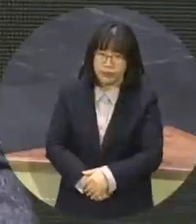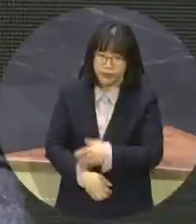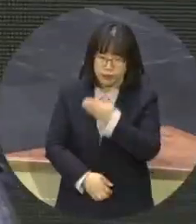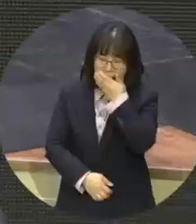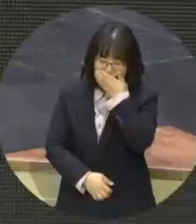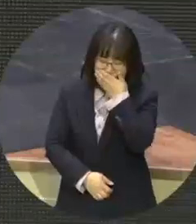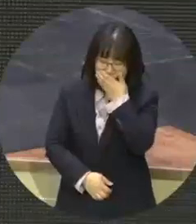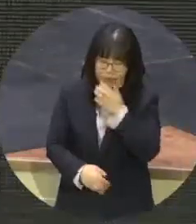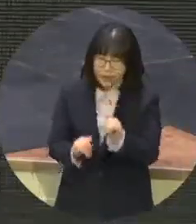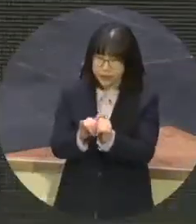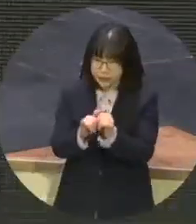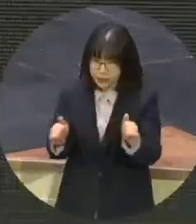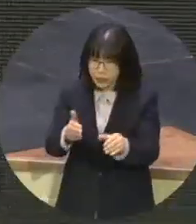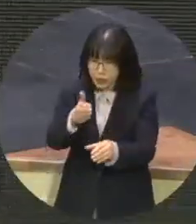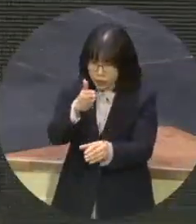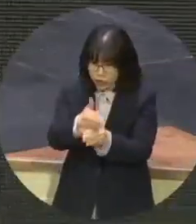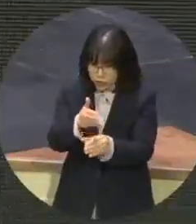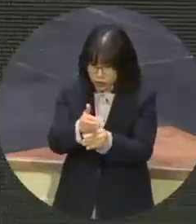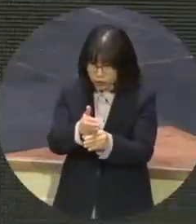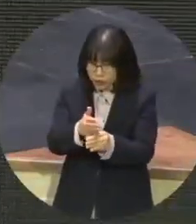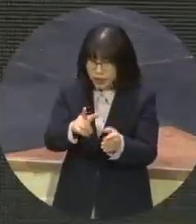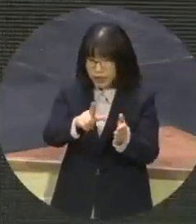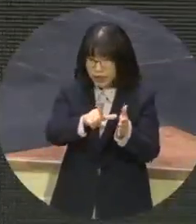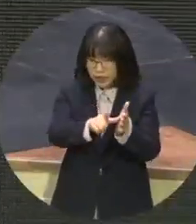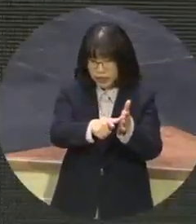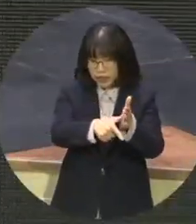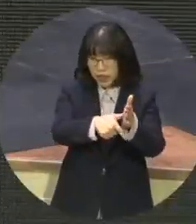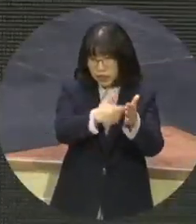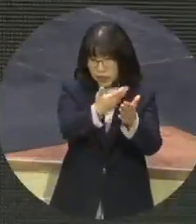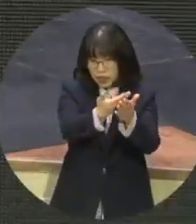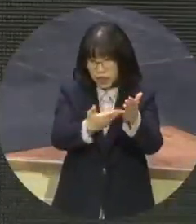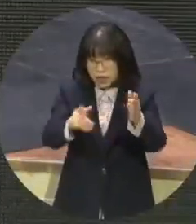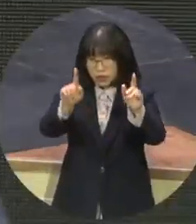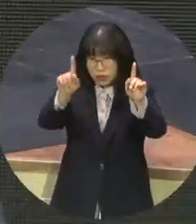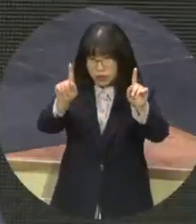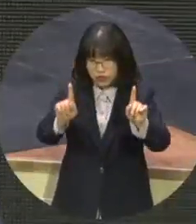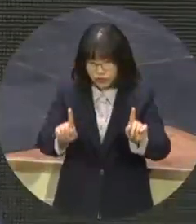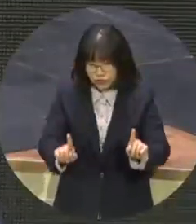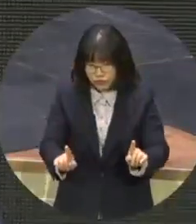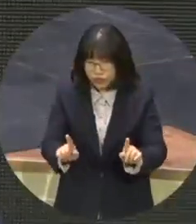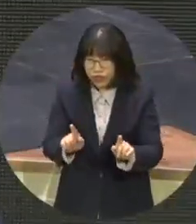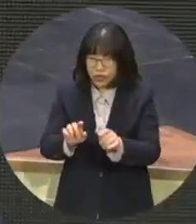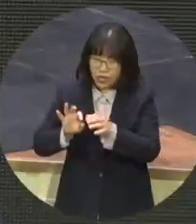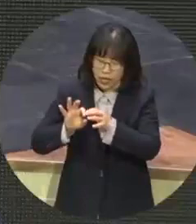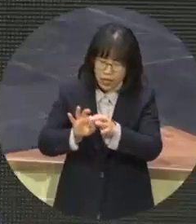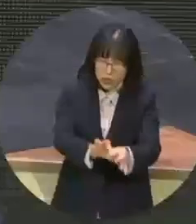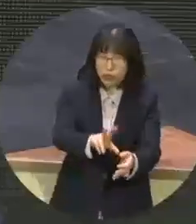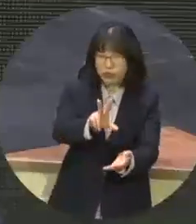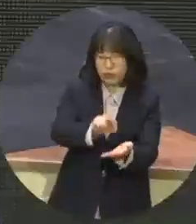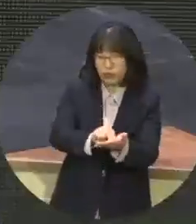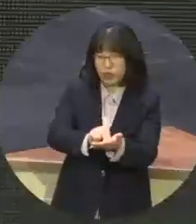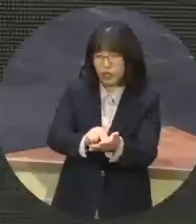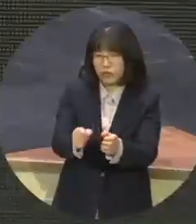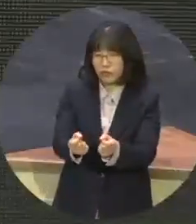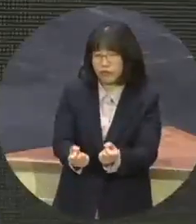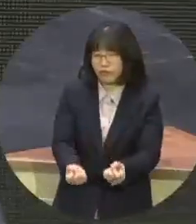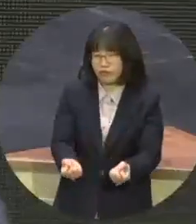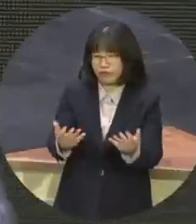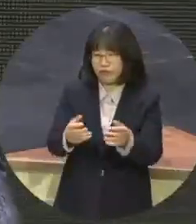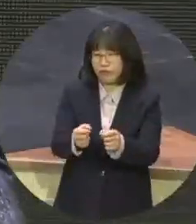시간이 갈수록 어떤 문제 생기느냐 자꾸 딜레마에 빠집니다. 이 문제가 형통하지